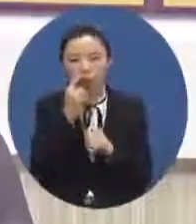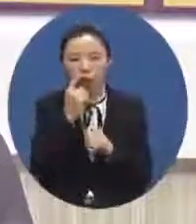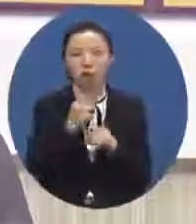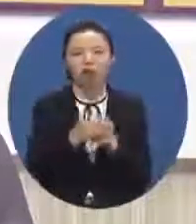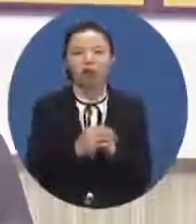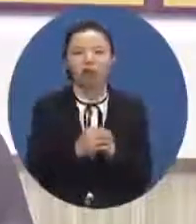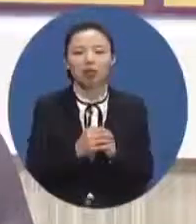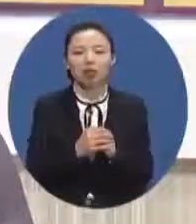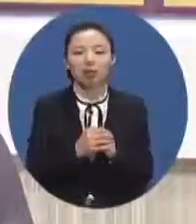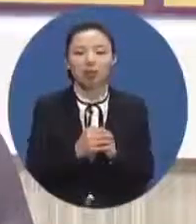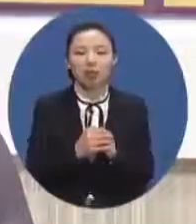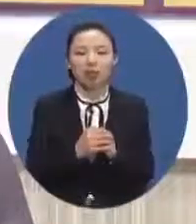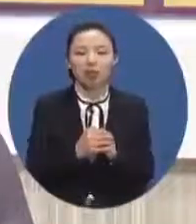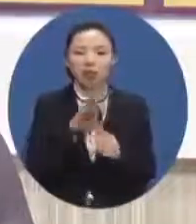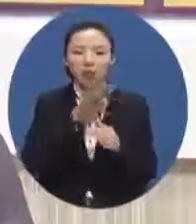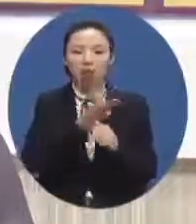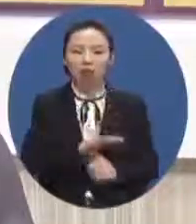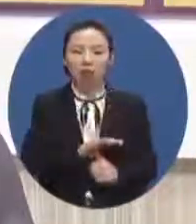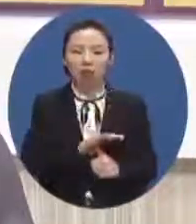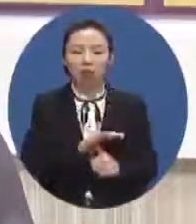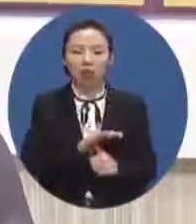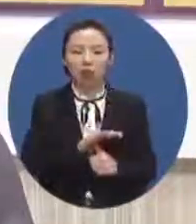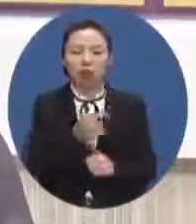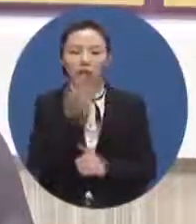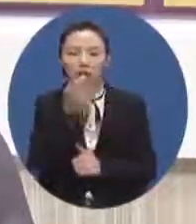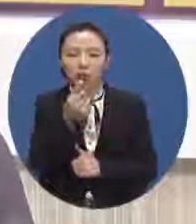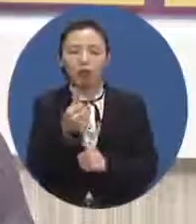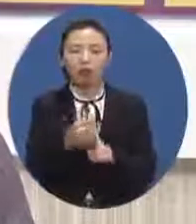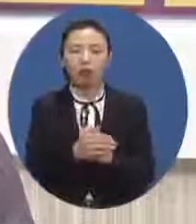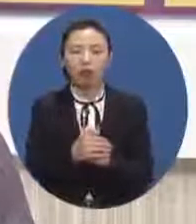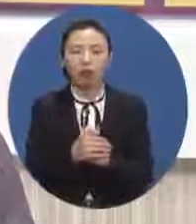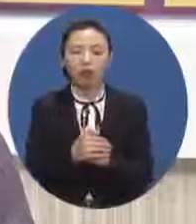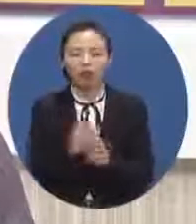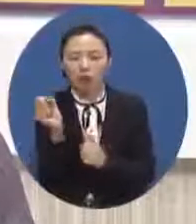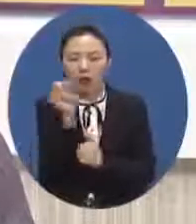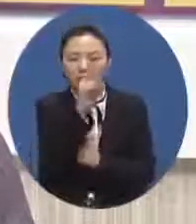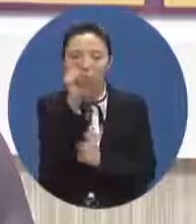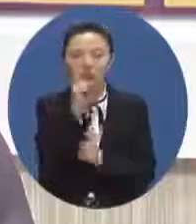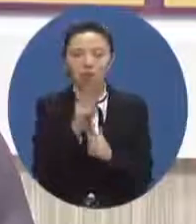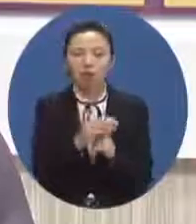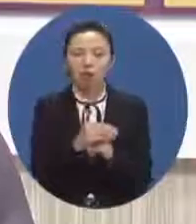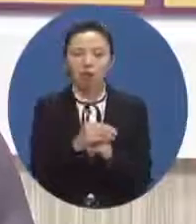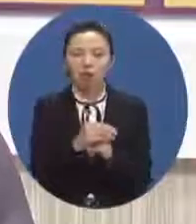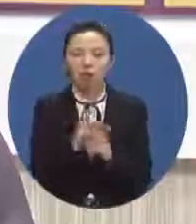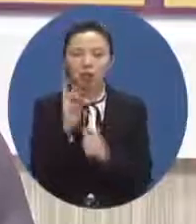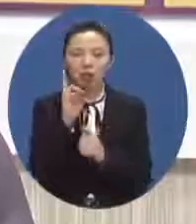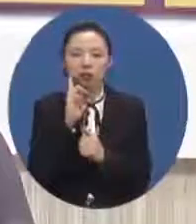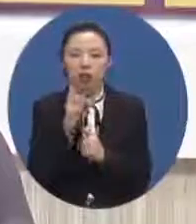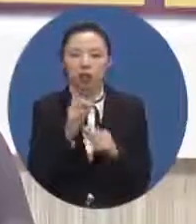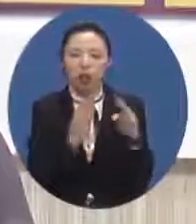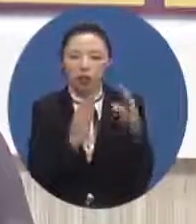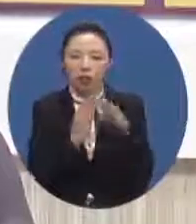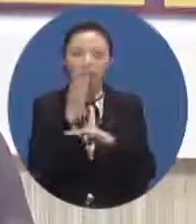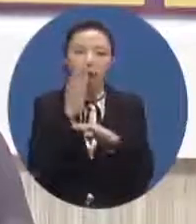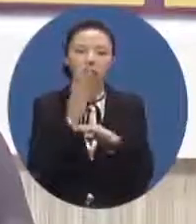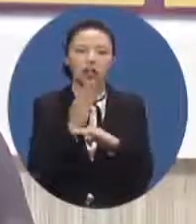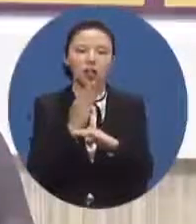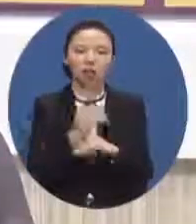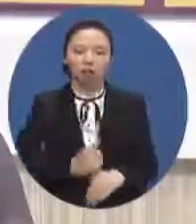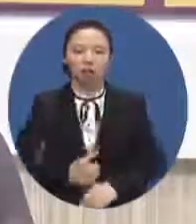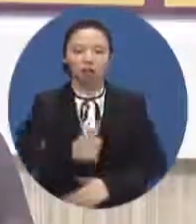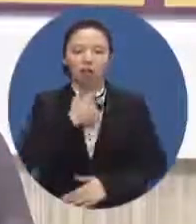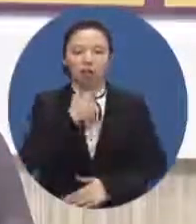파고 그리고 참을성이 전체적으로 적고요. 그리고 갑작스럽게 지나치게 사소한 거에 화를 벌컥 내기도